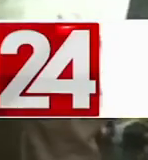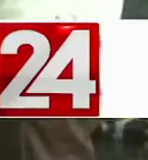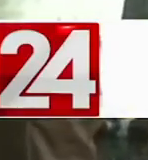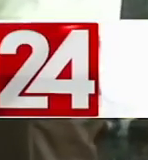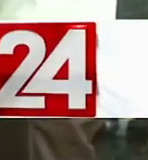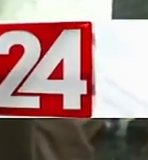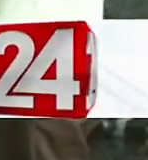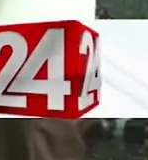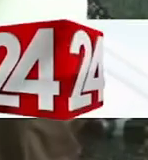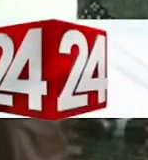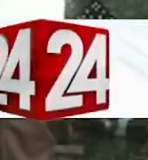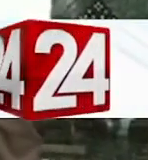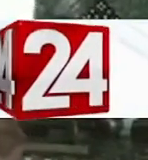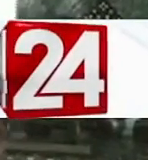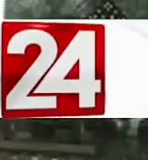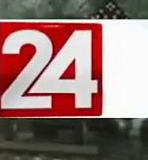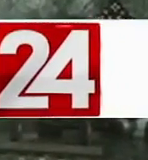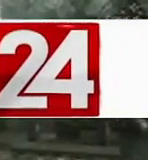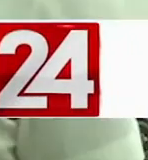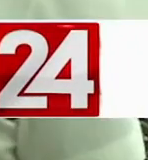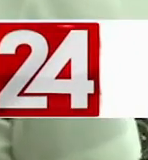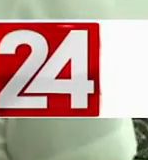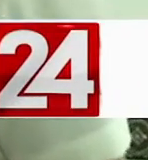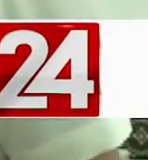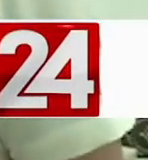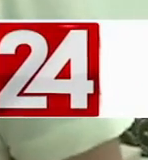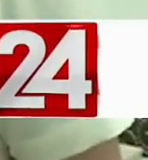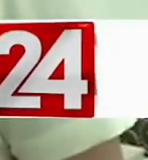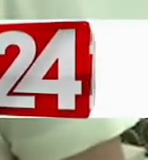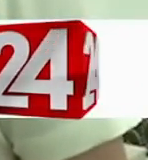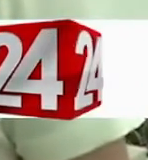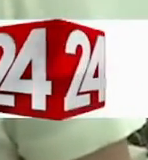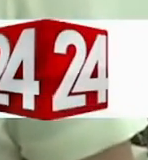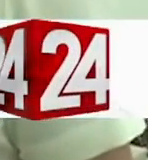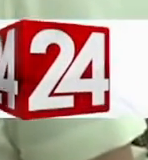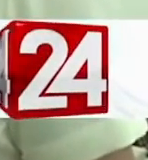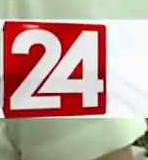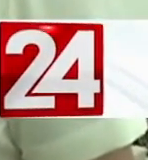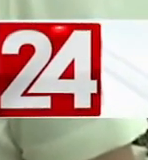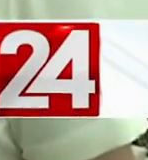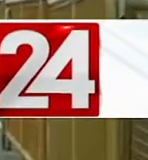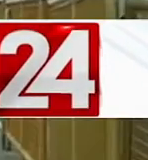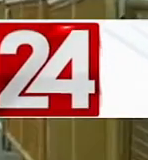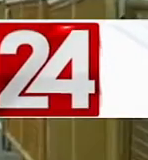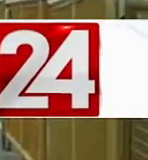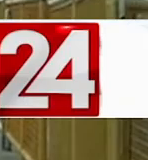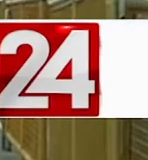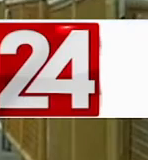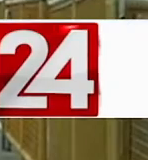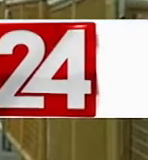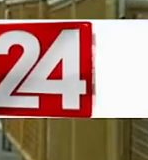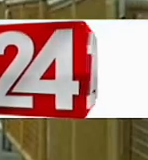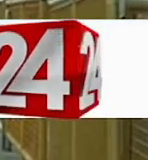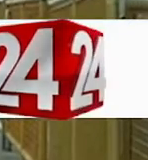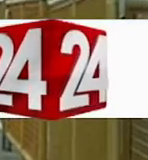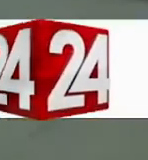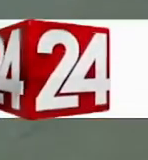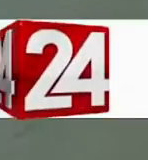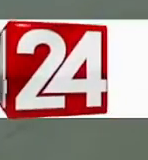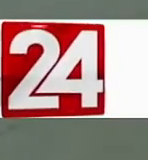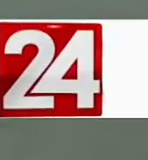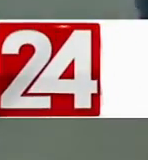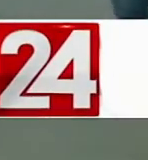Tatlong araw bago ang inaugurasyon ni Vice President-elect Sara Duterte, San Pedro Square sa Davao